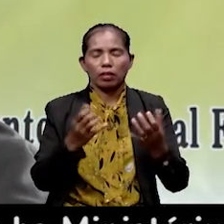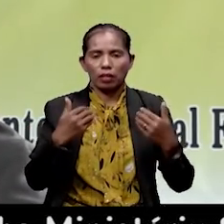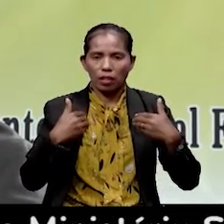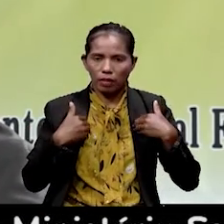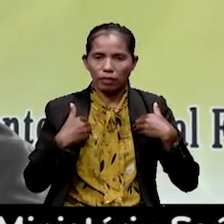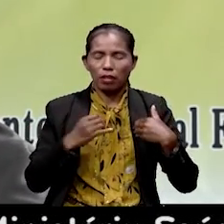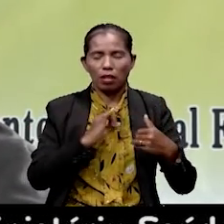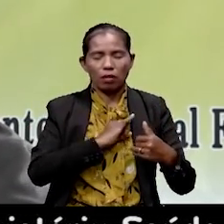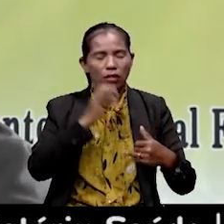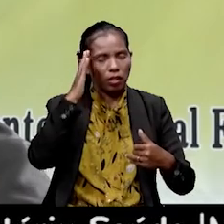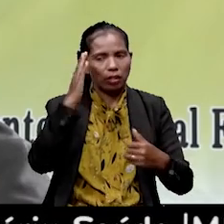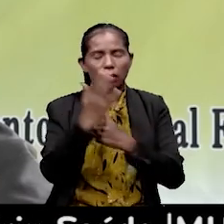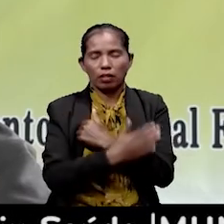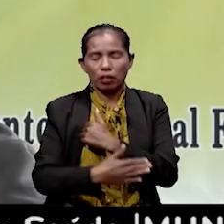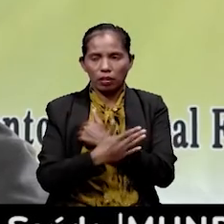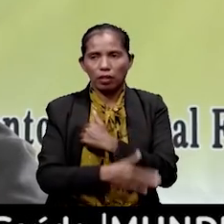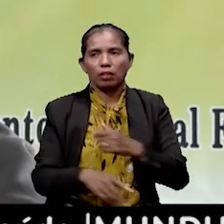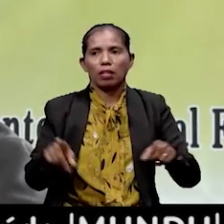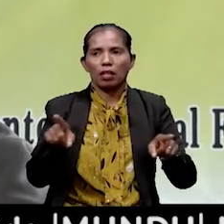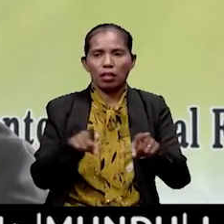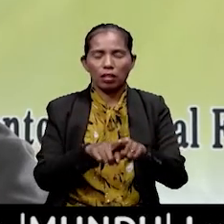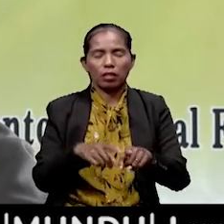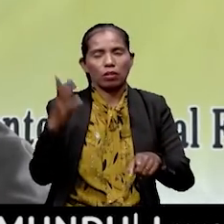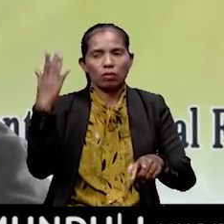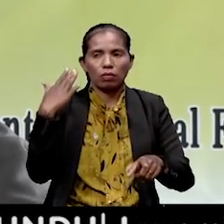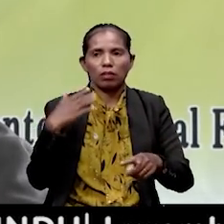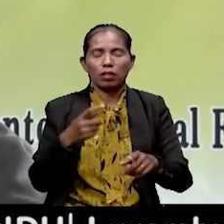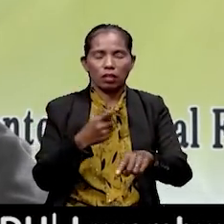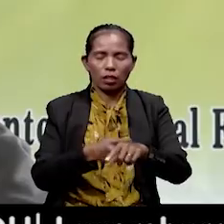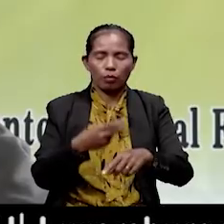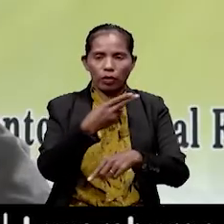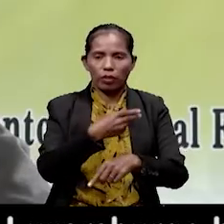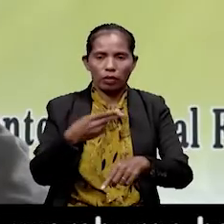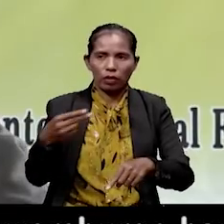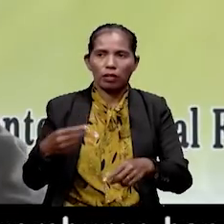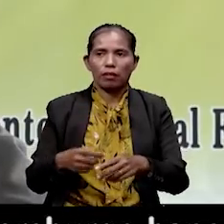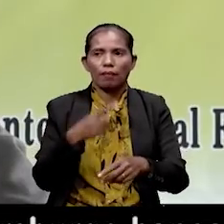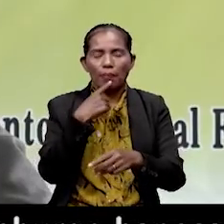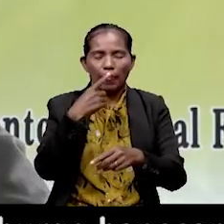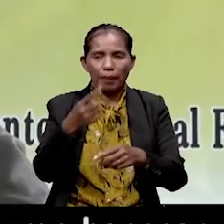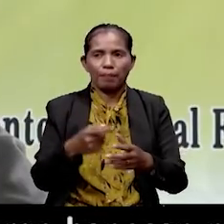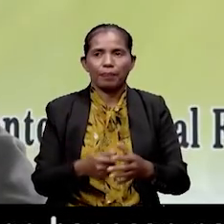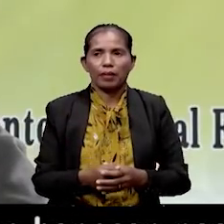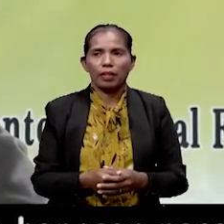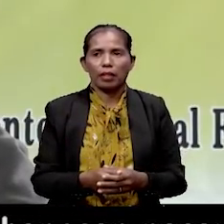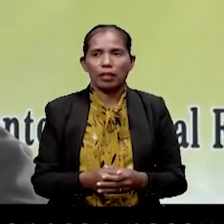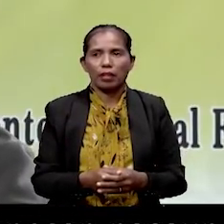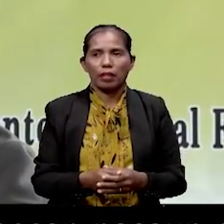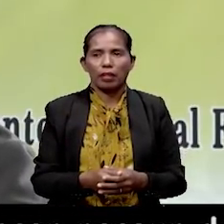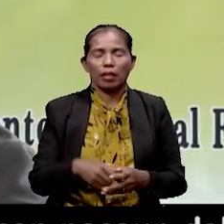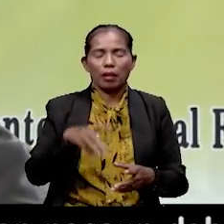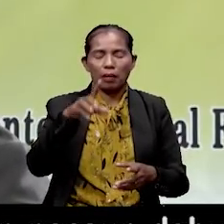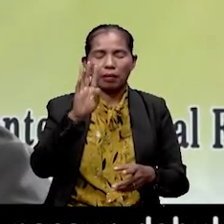hanoin masaun idane anesan uluk tempo Indonesia ini yang mos bahasa yang paling tepatnya